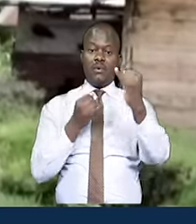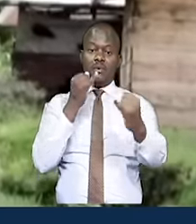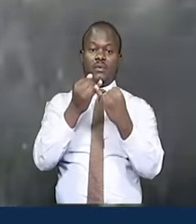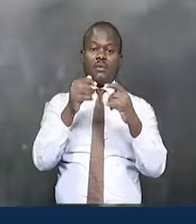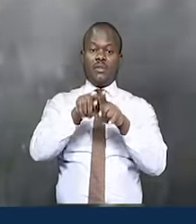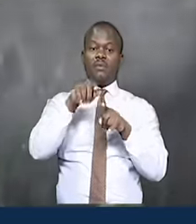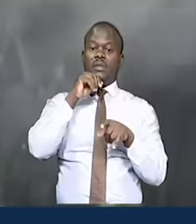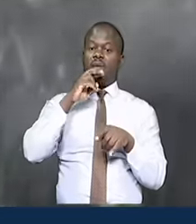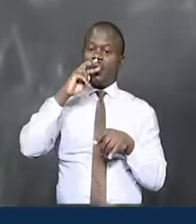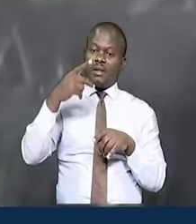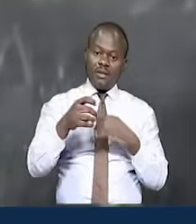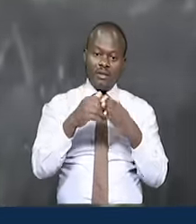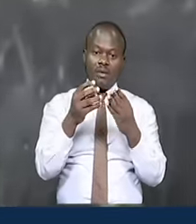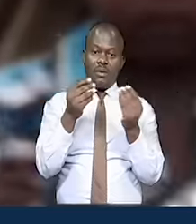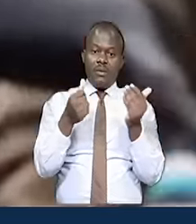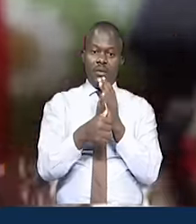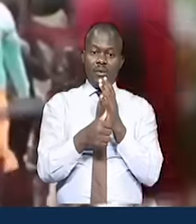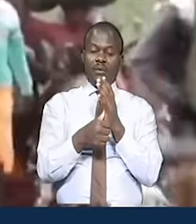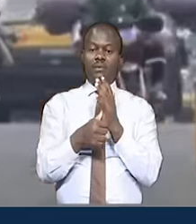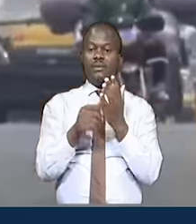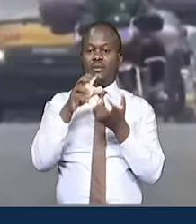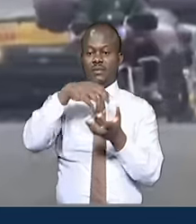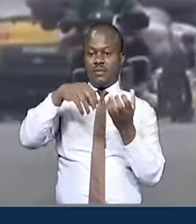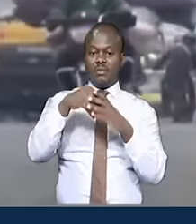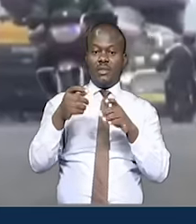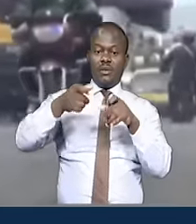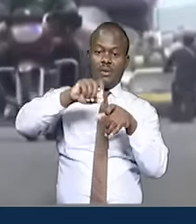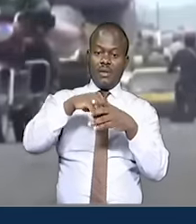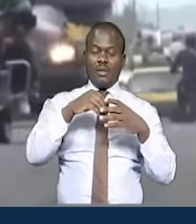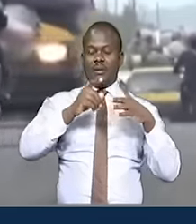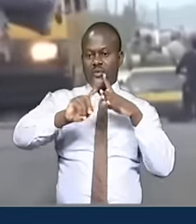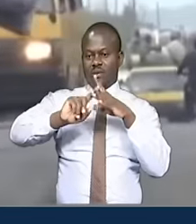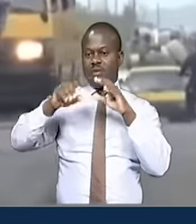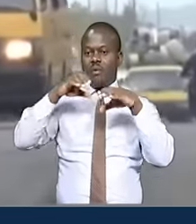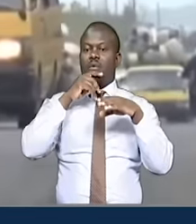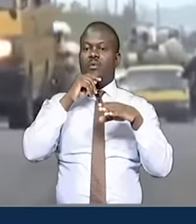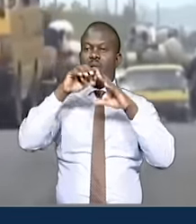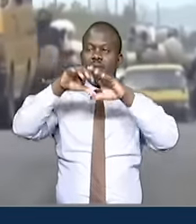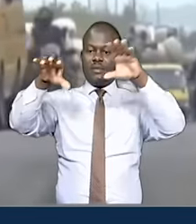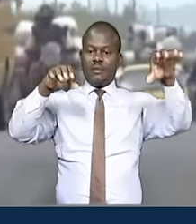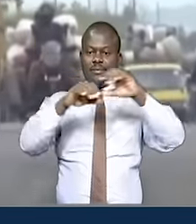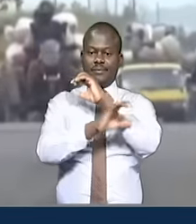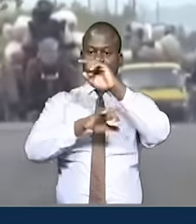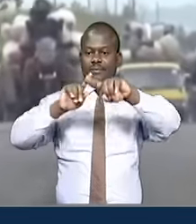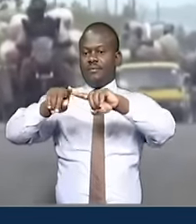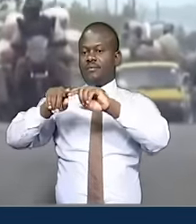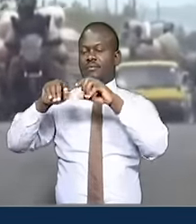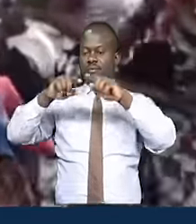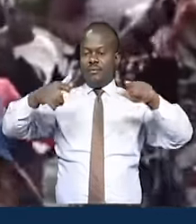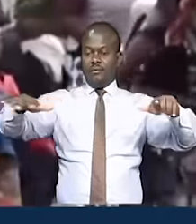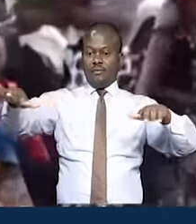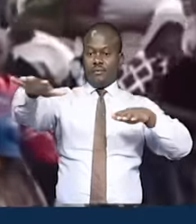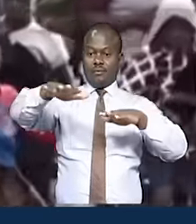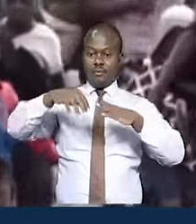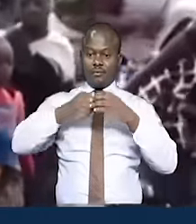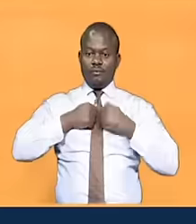nabyo atari igisubizo cyakemura ikibazo cy'umutekano muke ndetse n'ubwiyongere bw'impunzi z'abanyekongo ziri hirya no hino mu bihugu bigize akarere k'ibiyaga bigari harimo